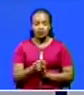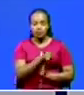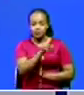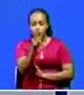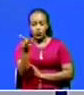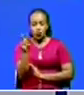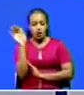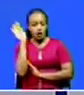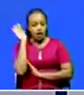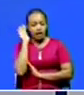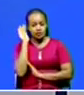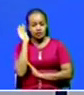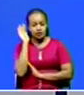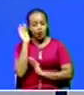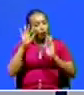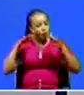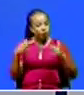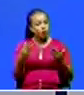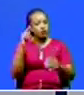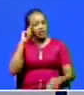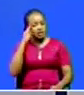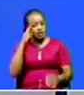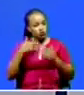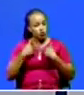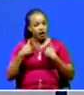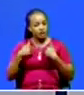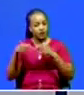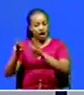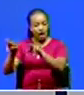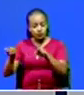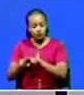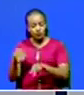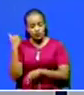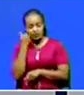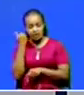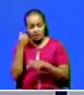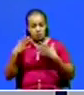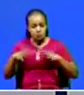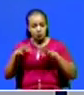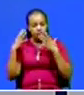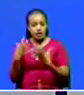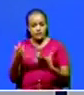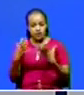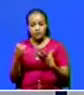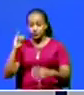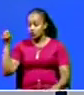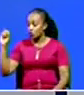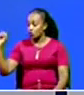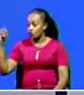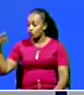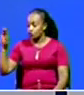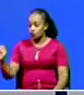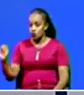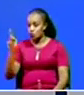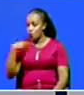Kufikiria kuwa na chumba cha wagonjwa mahututi nyumbani kwako. John Obiko anayeugua ugonjwa wa kupooza mishipa ya